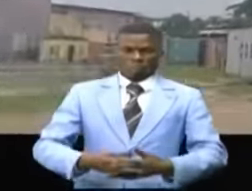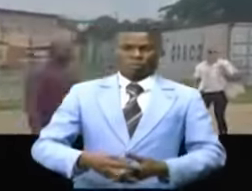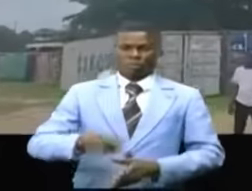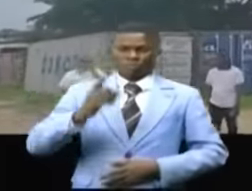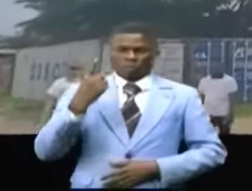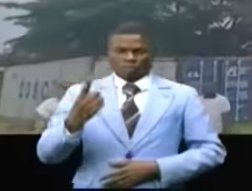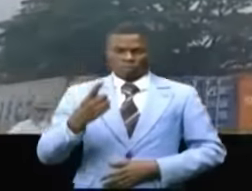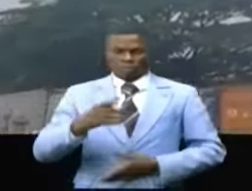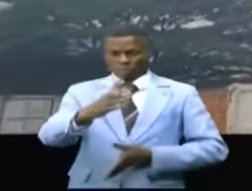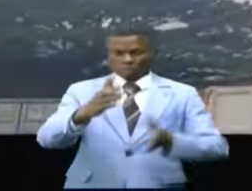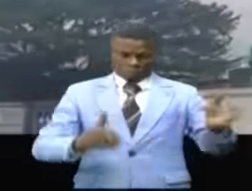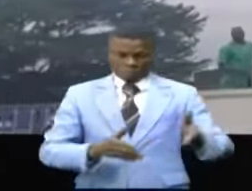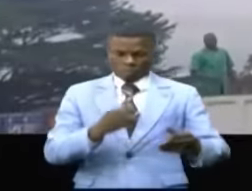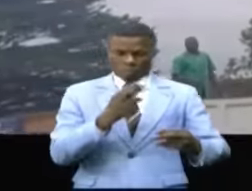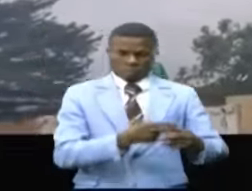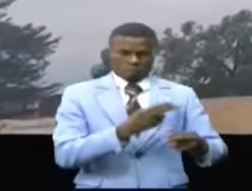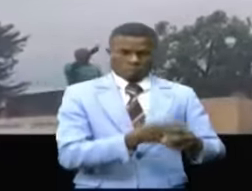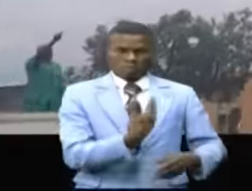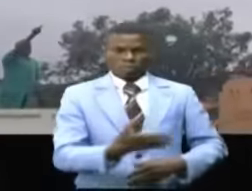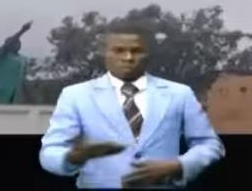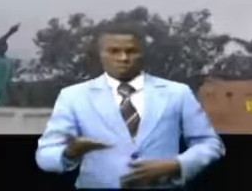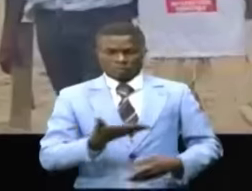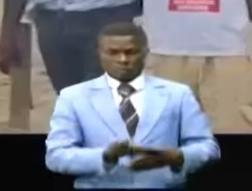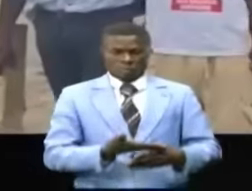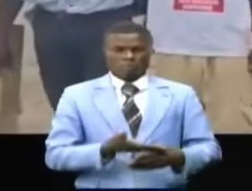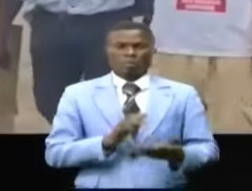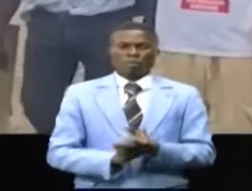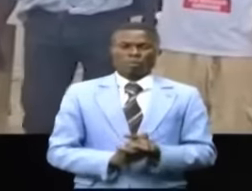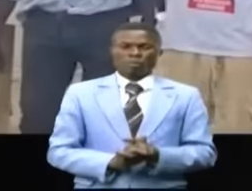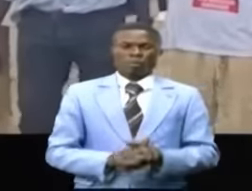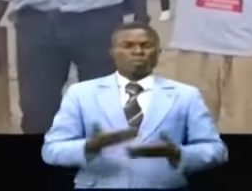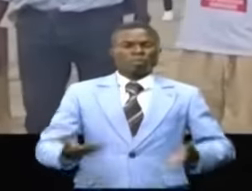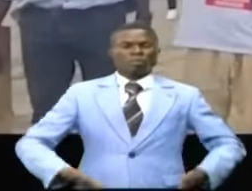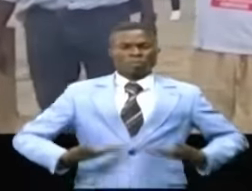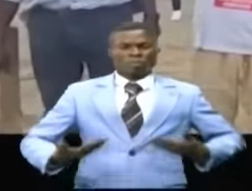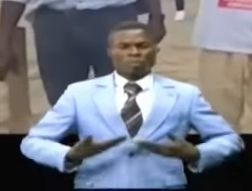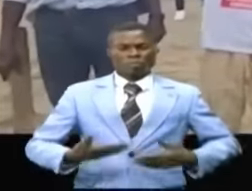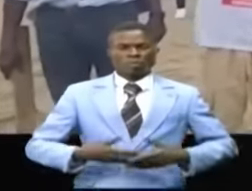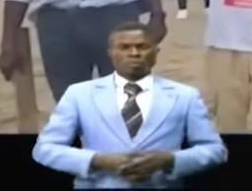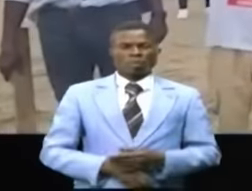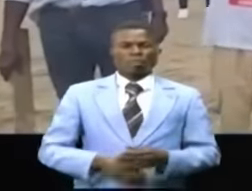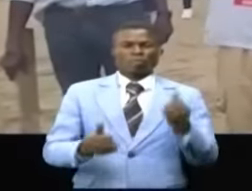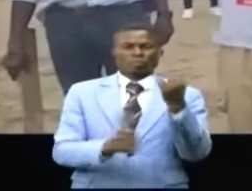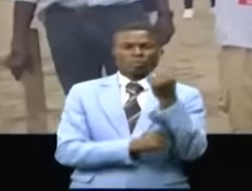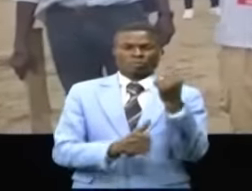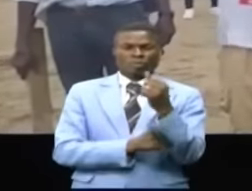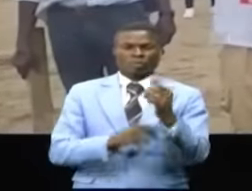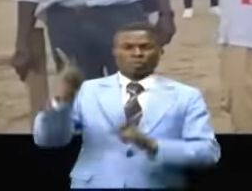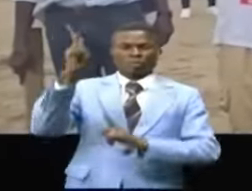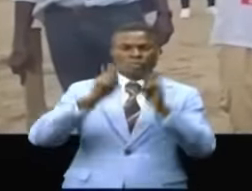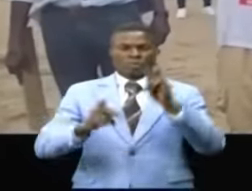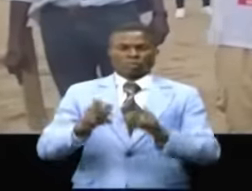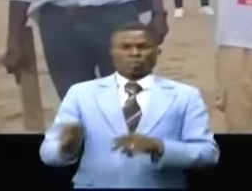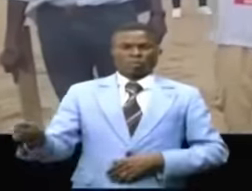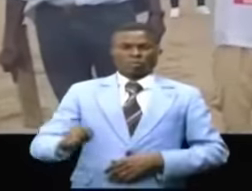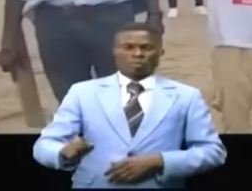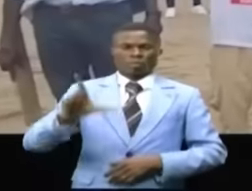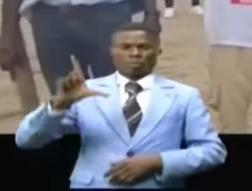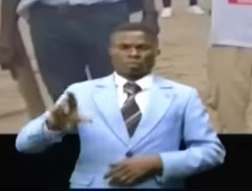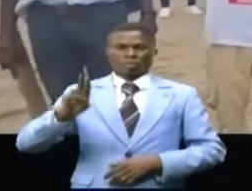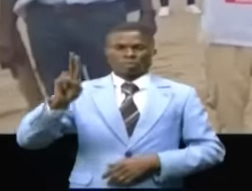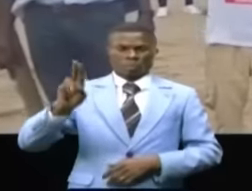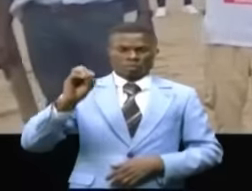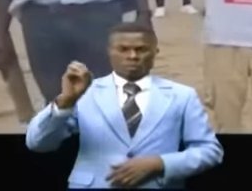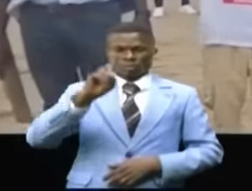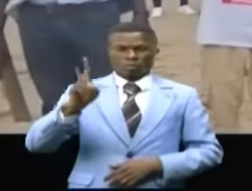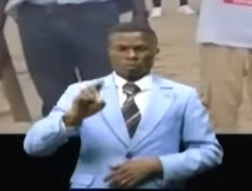autres caisses contiennent des accessoires. Il y a de quoi faire plaisir aux principaux bénéficiaires, les habitants des territoires de Luozi et de